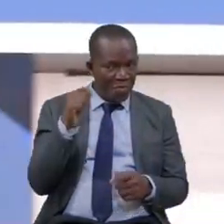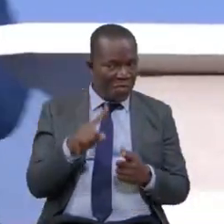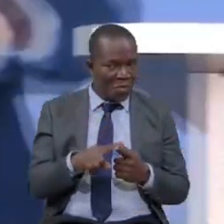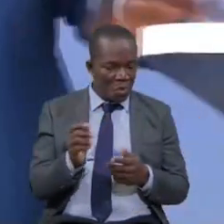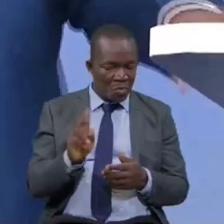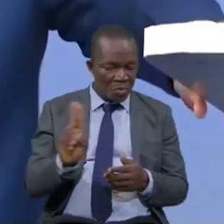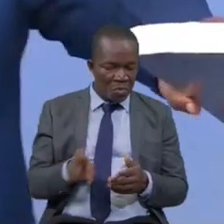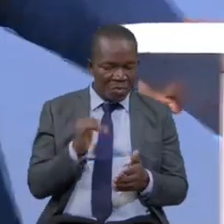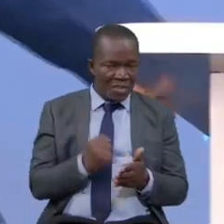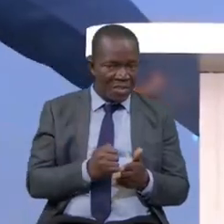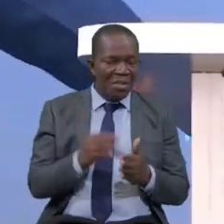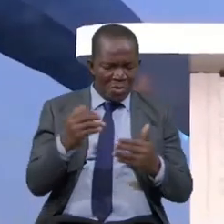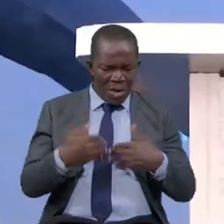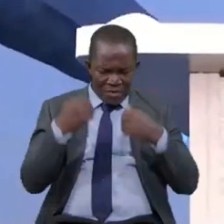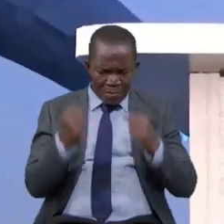l'autorisation.